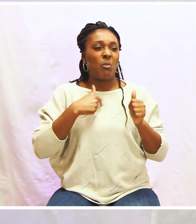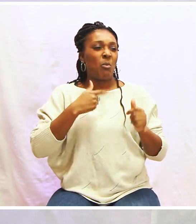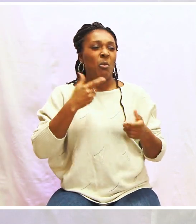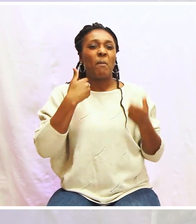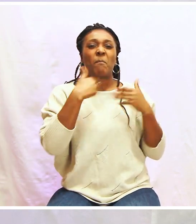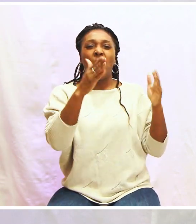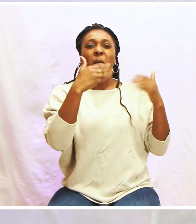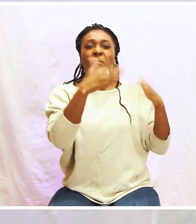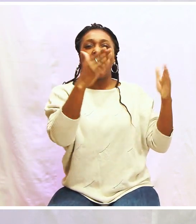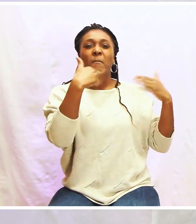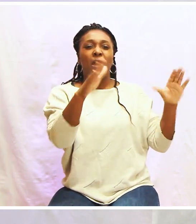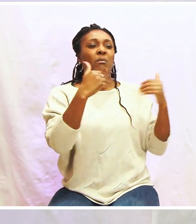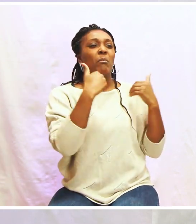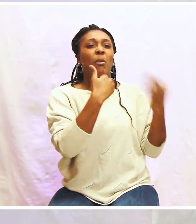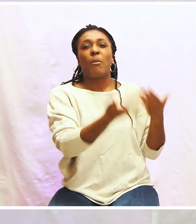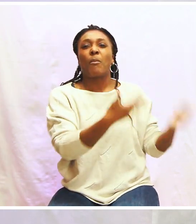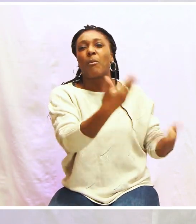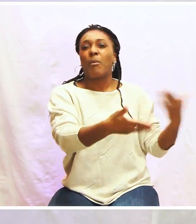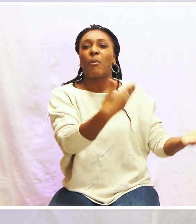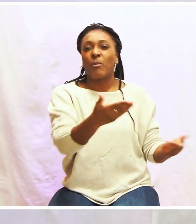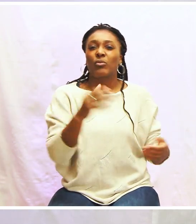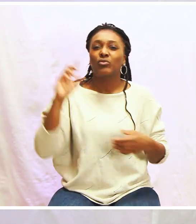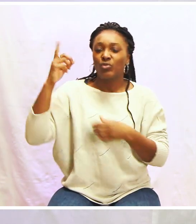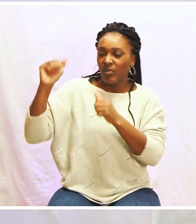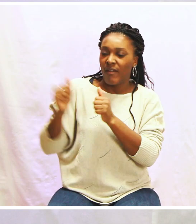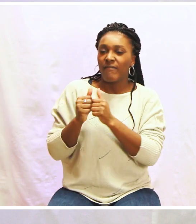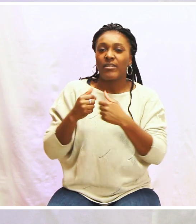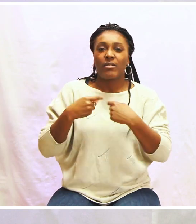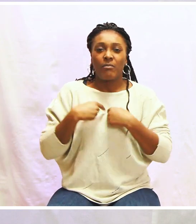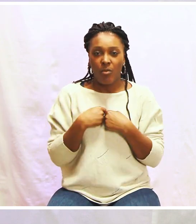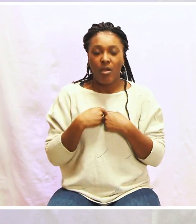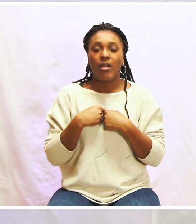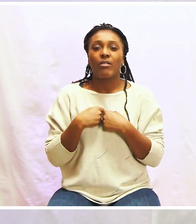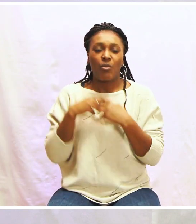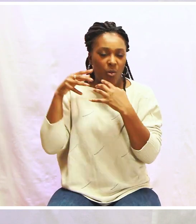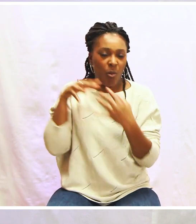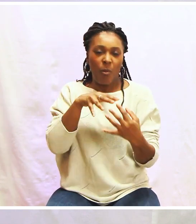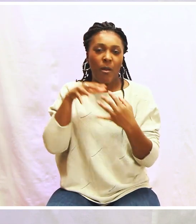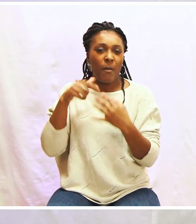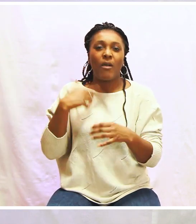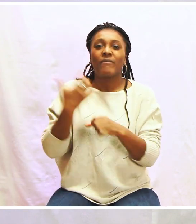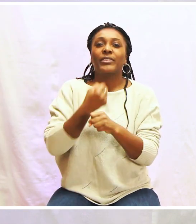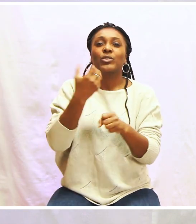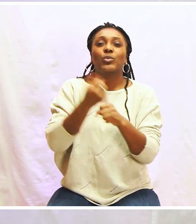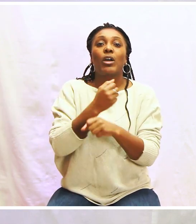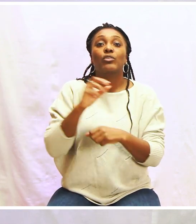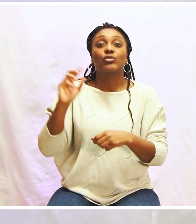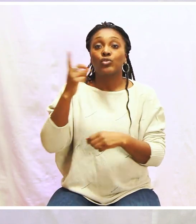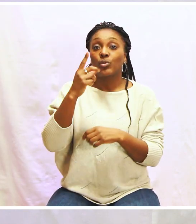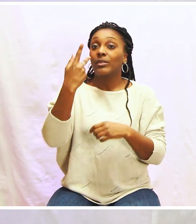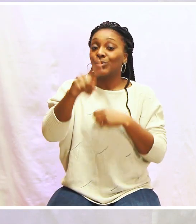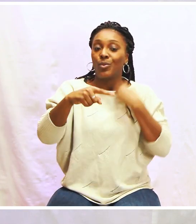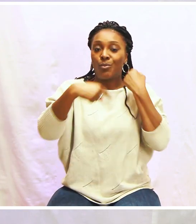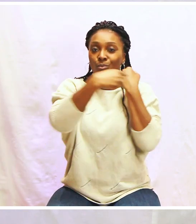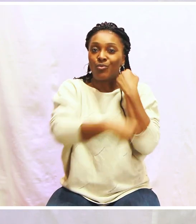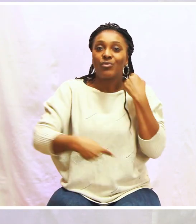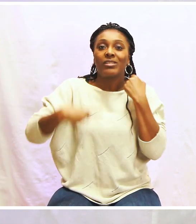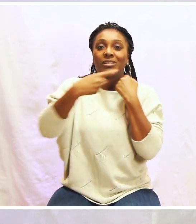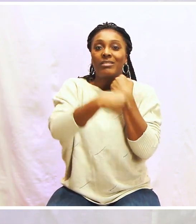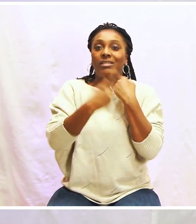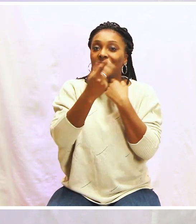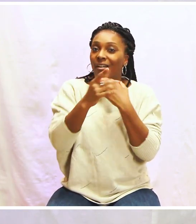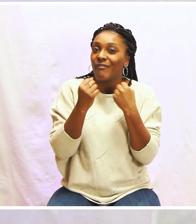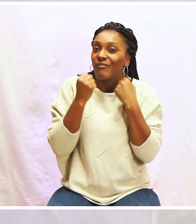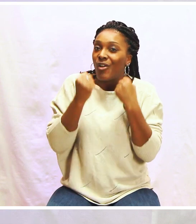Dieu exerce mes mains au combat, il est avec moi. Dieu est ton bouclier, il est ta force du quotidien.